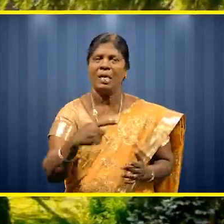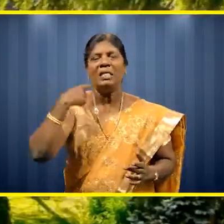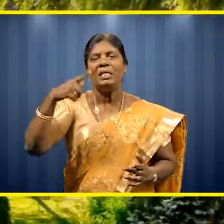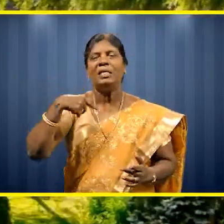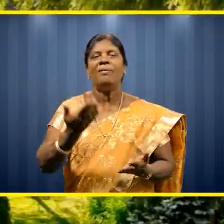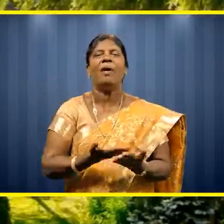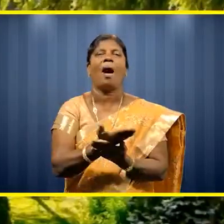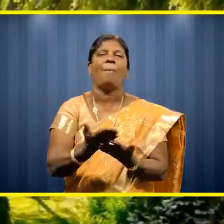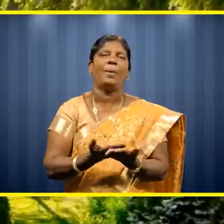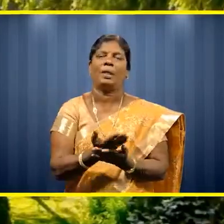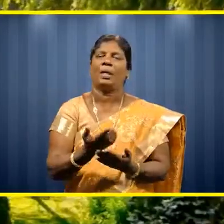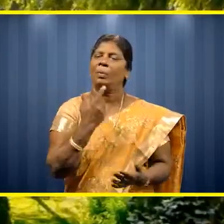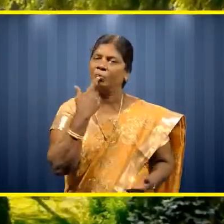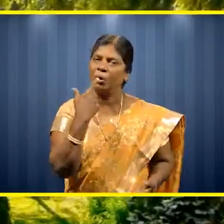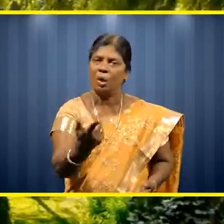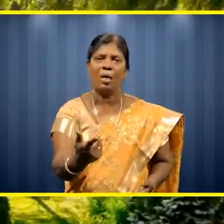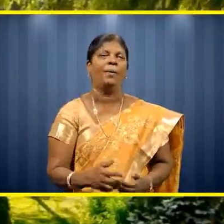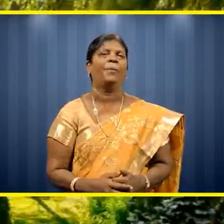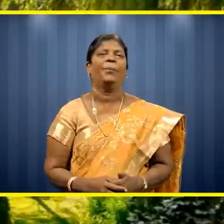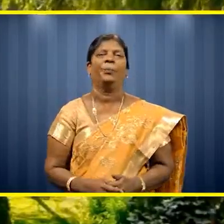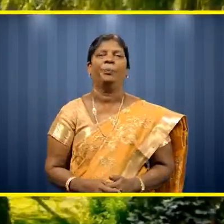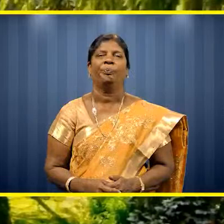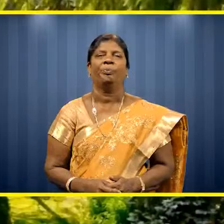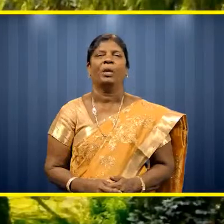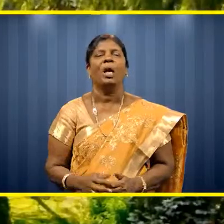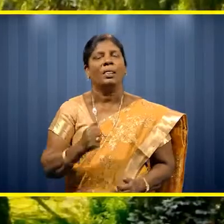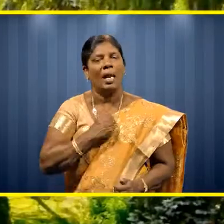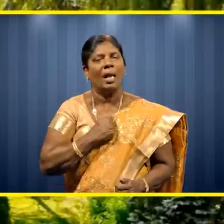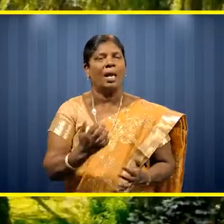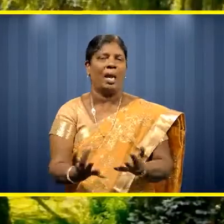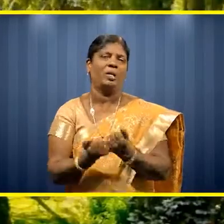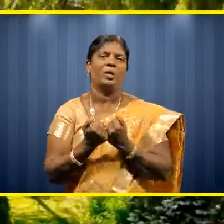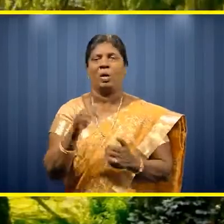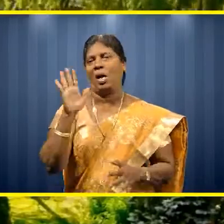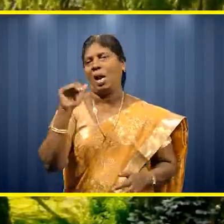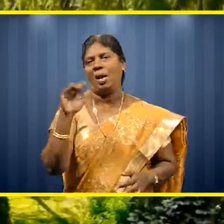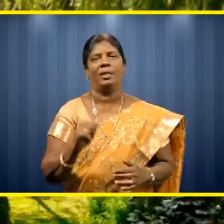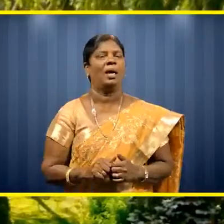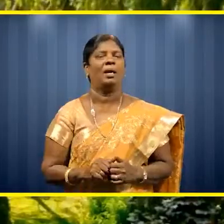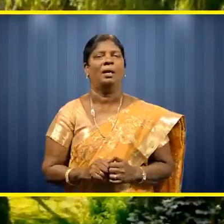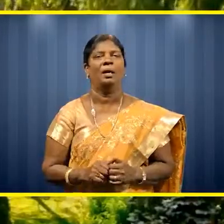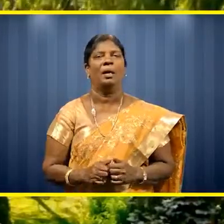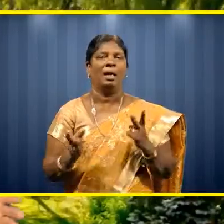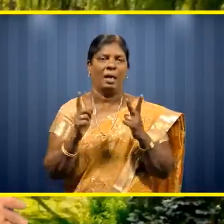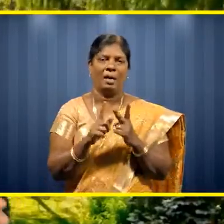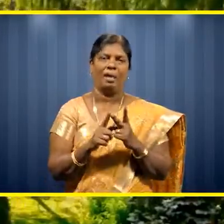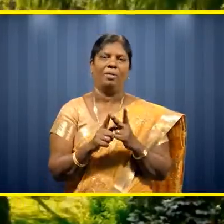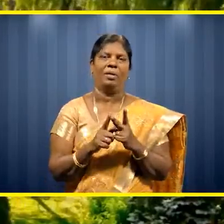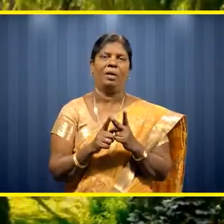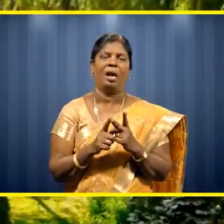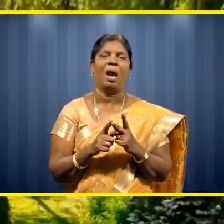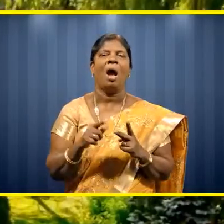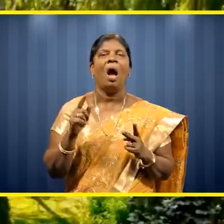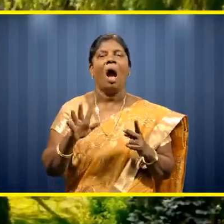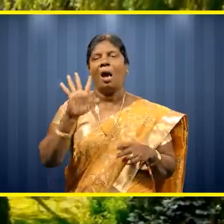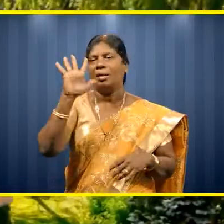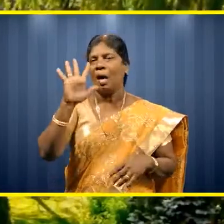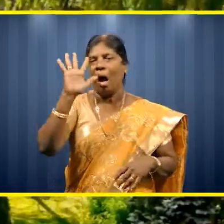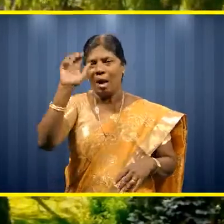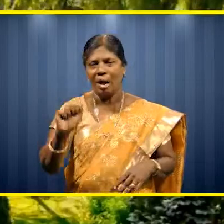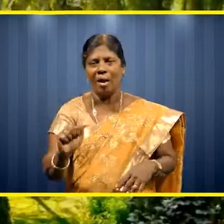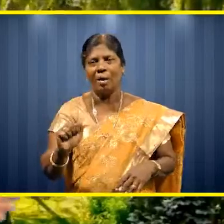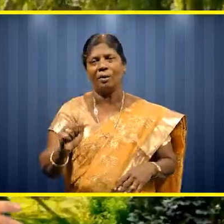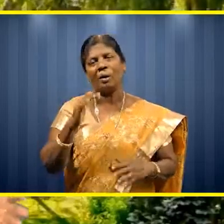கூறினார், ஜீவ அப்பம் என்று தன்னை சொல்லி தன்னை ஏற்றுக்கொள்ள அழைத்தார். இரண்டாவது,